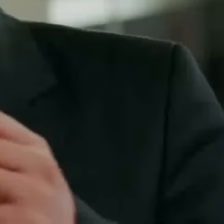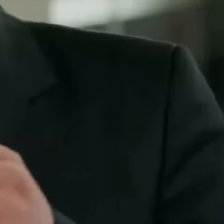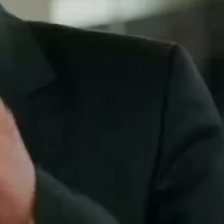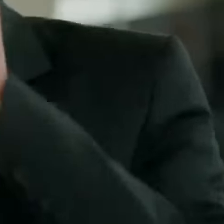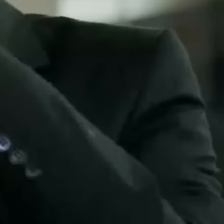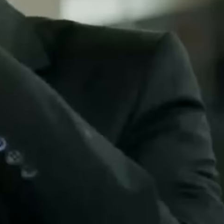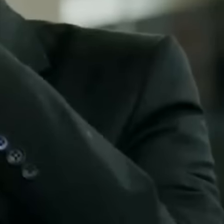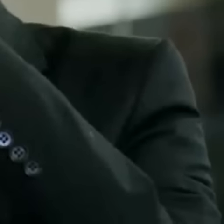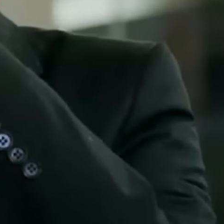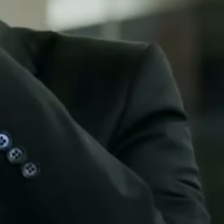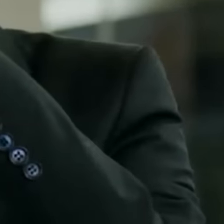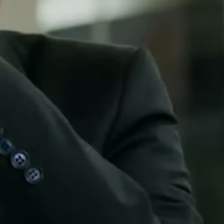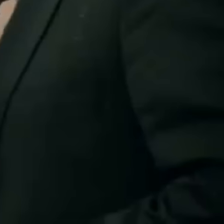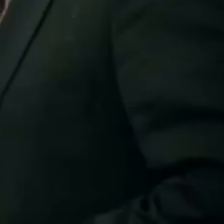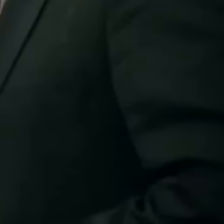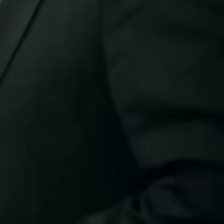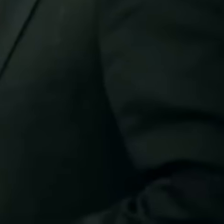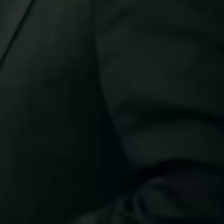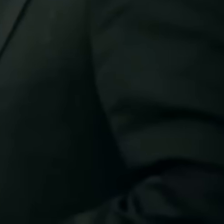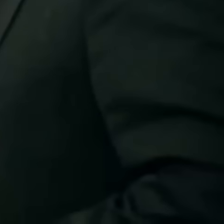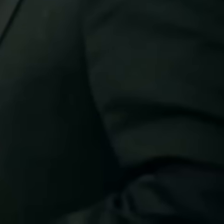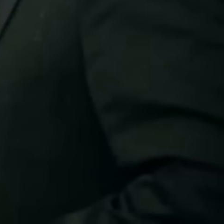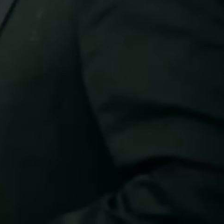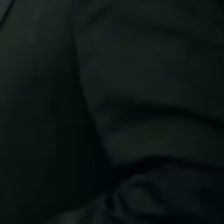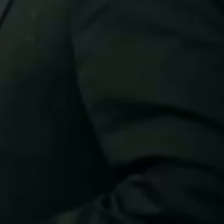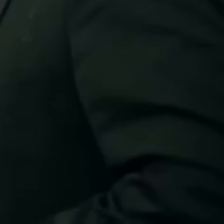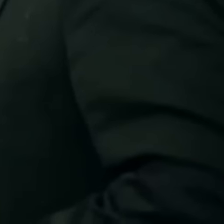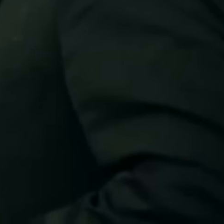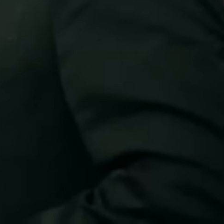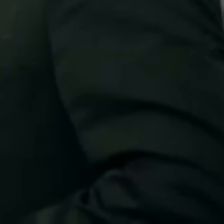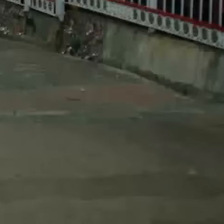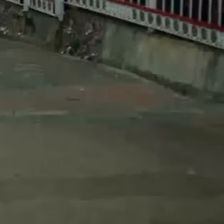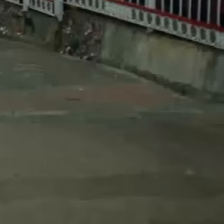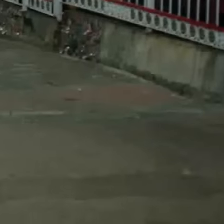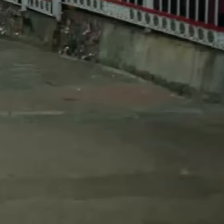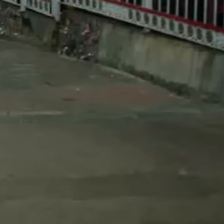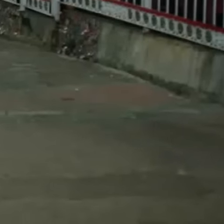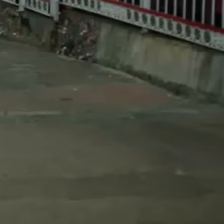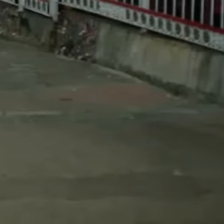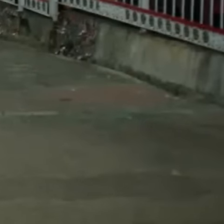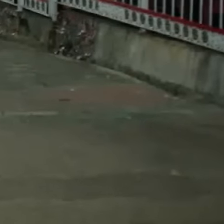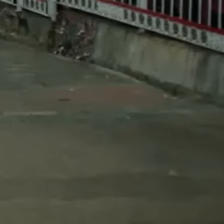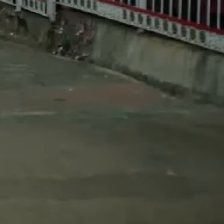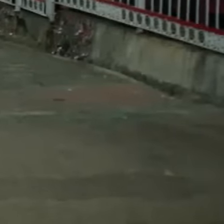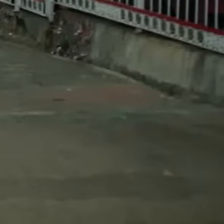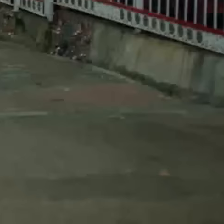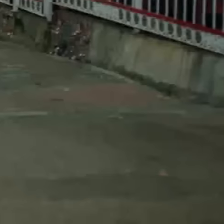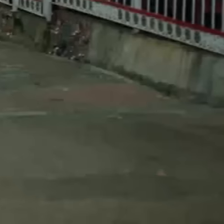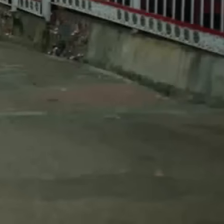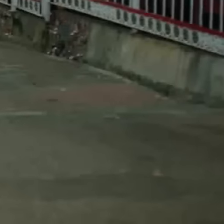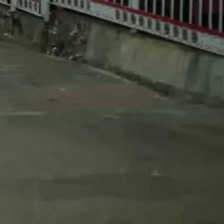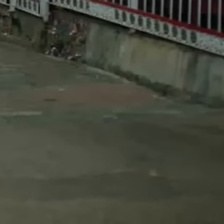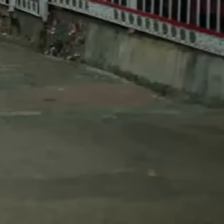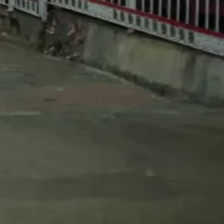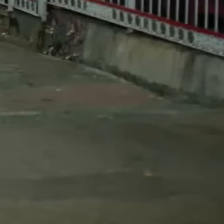Temizlediği gözlüğünü geri taktı Sabri'nin uzun toparlak yüzüne. Sabri beğentili bakıyor. Sevinç farkında değil, kendi kaygılarıyla siliyor